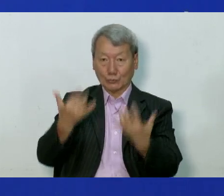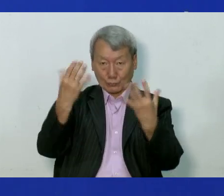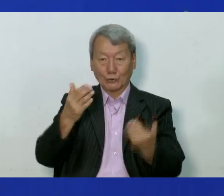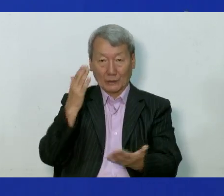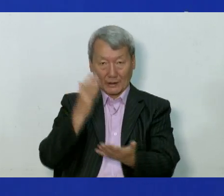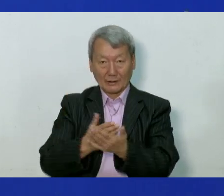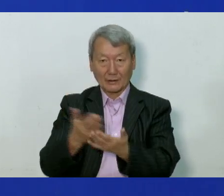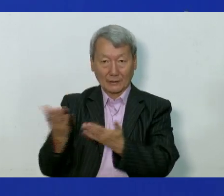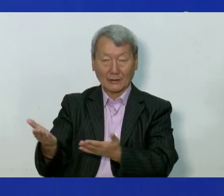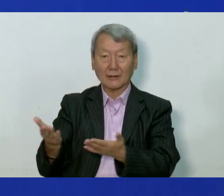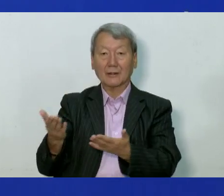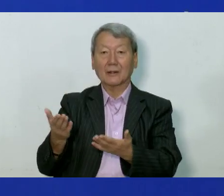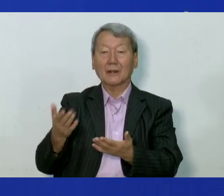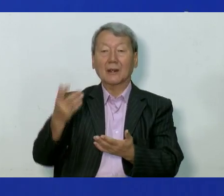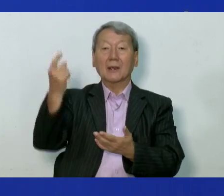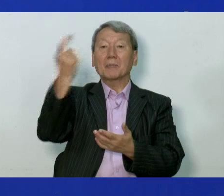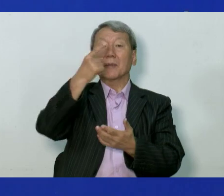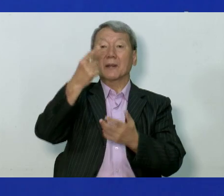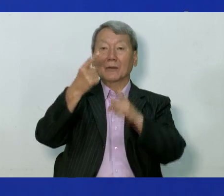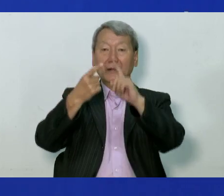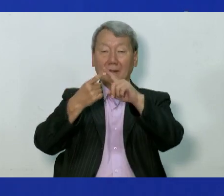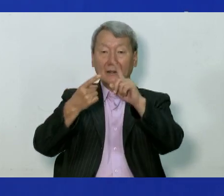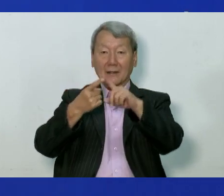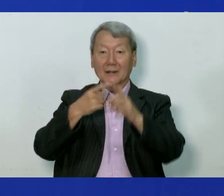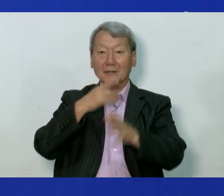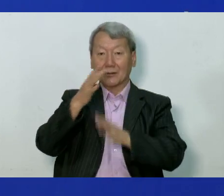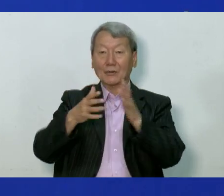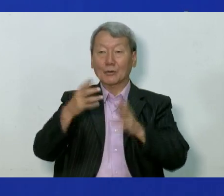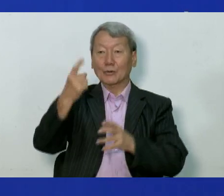күндө. Биринчи транштын